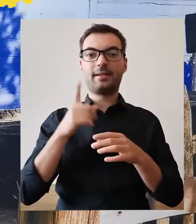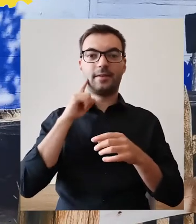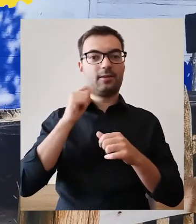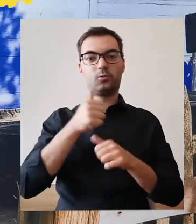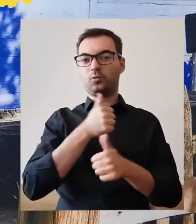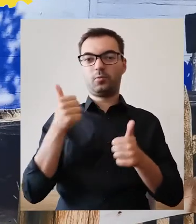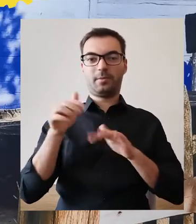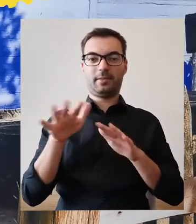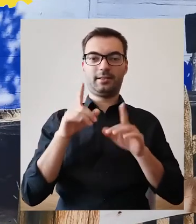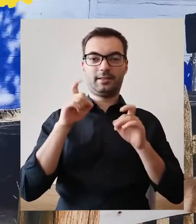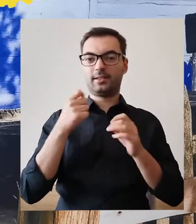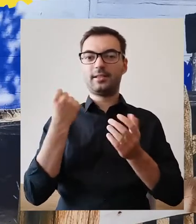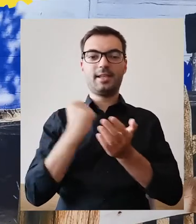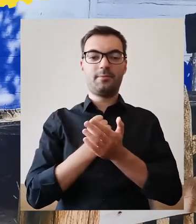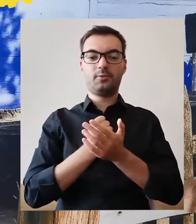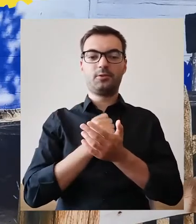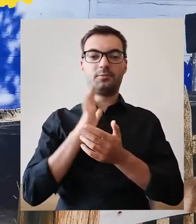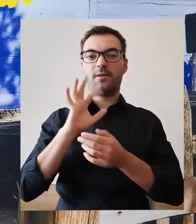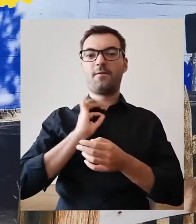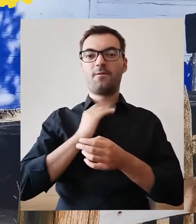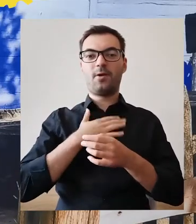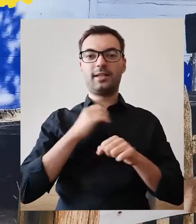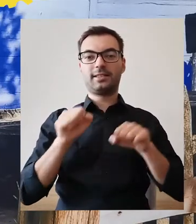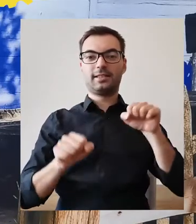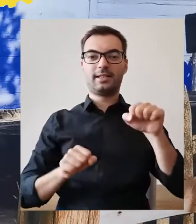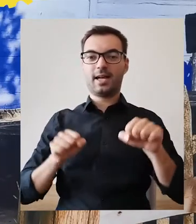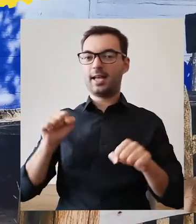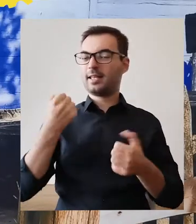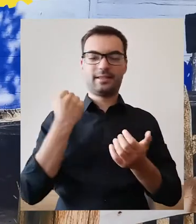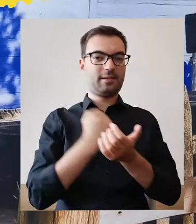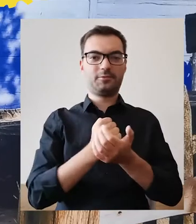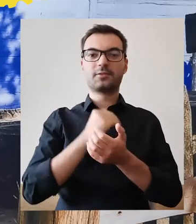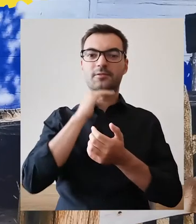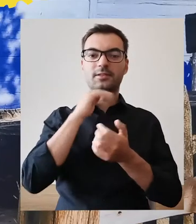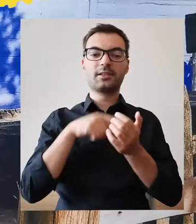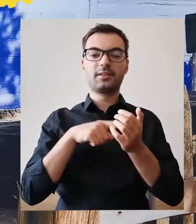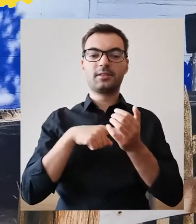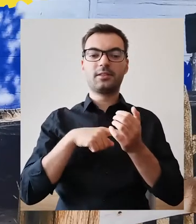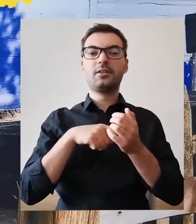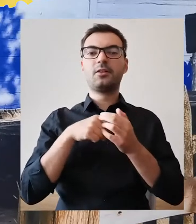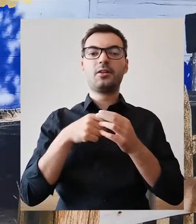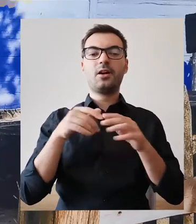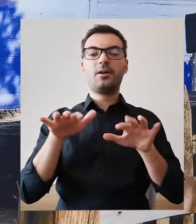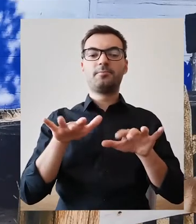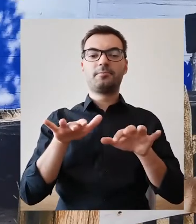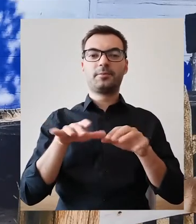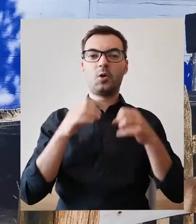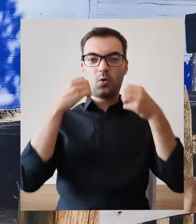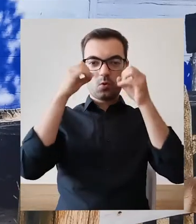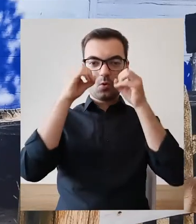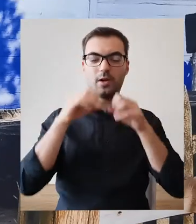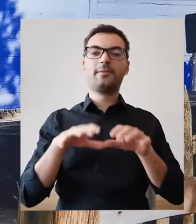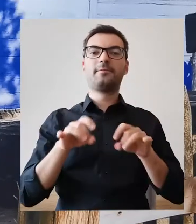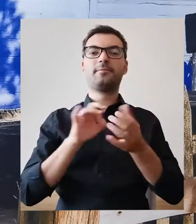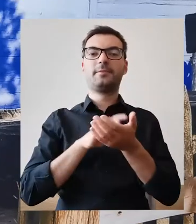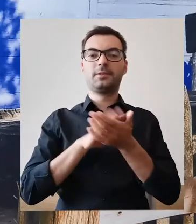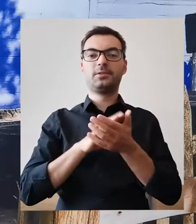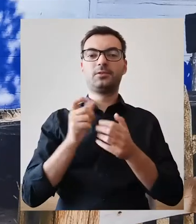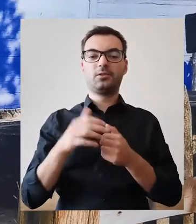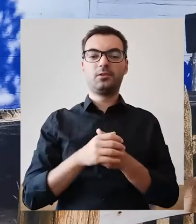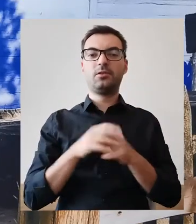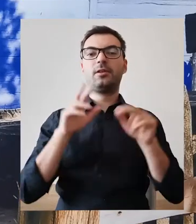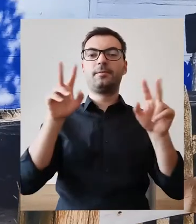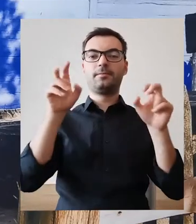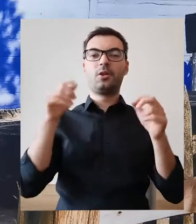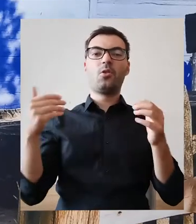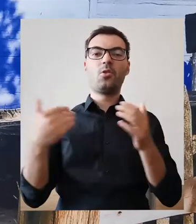wystartować nie trzeba być wcale własnego kajaka wystarczy wrzucić do wyszukiwarki prostą pracę i